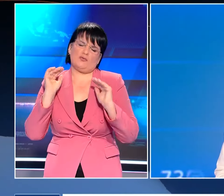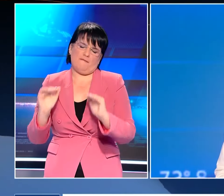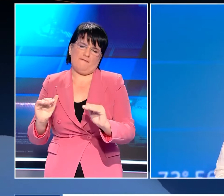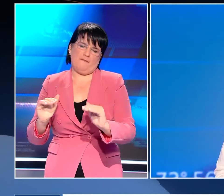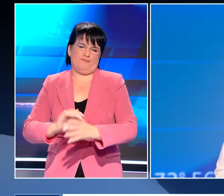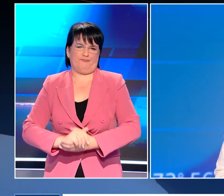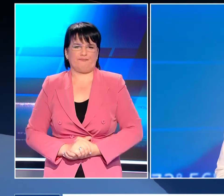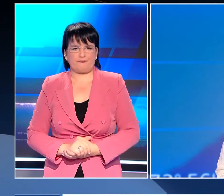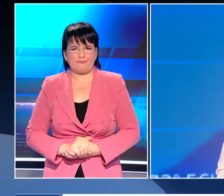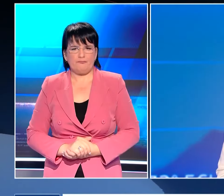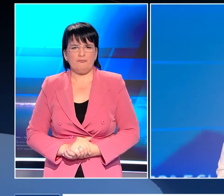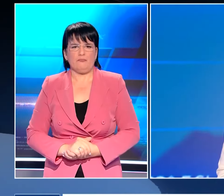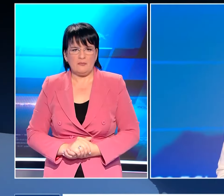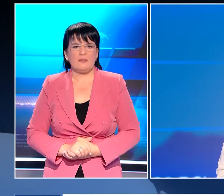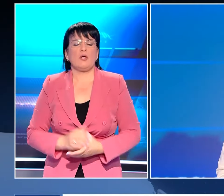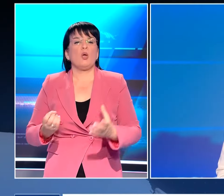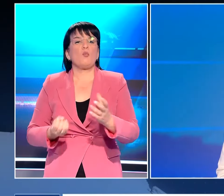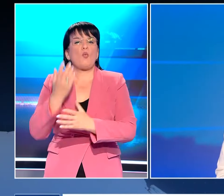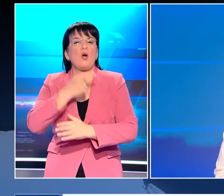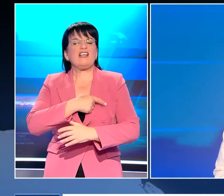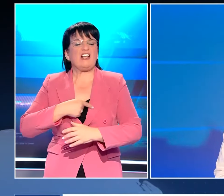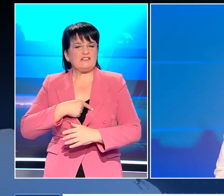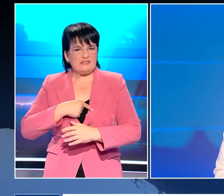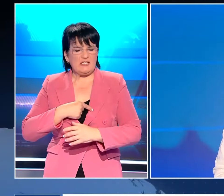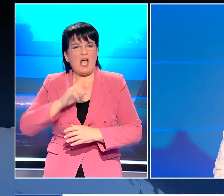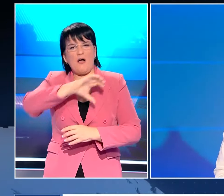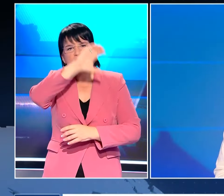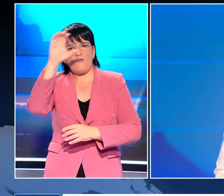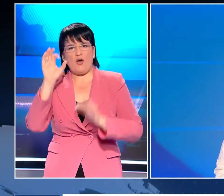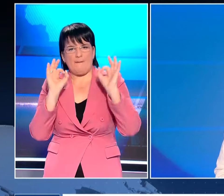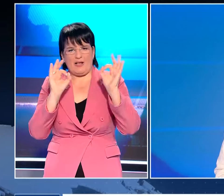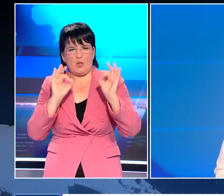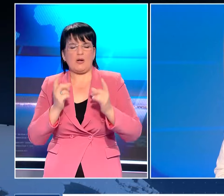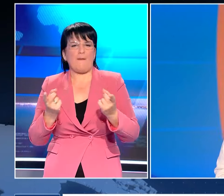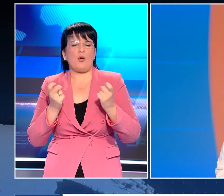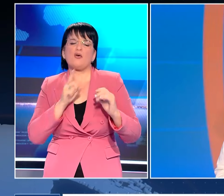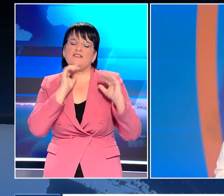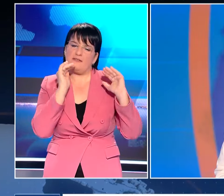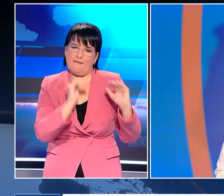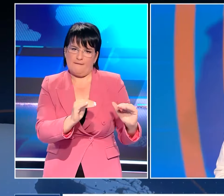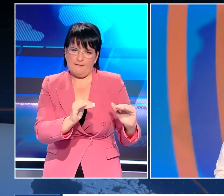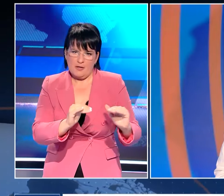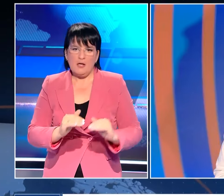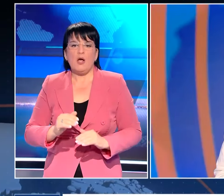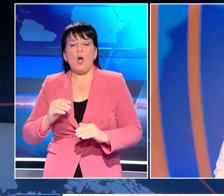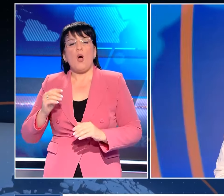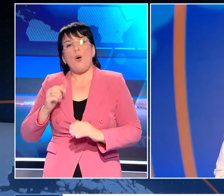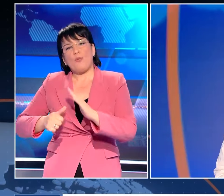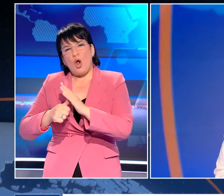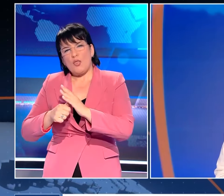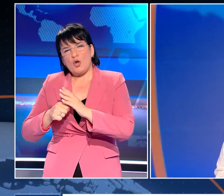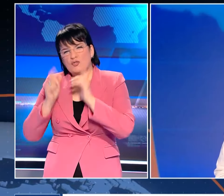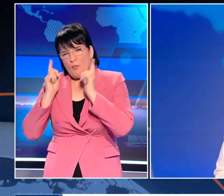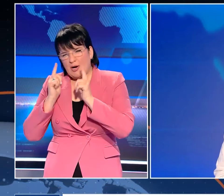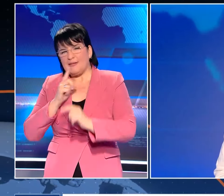στη ρητορική των προκλήσεων η νέα ηγεσία της Βόρειας Μακεδονίας. Μετά την πρόεδρο και ο εντολοδόχος πρωθυπουργός με ένα